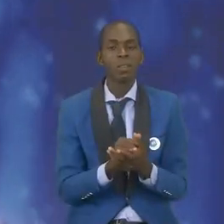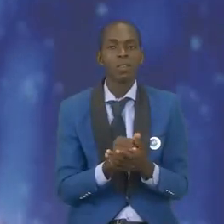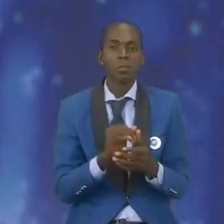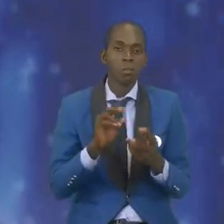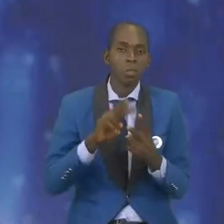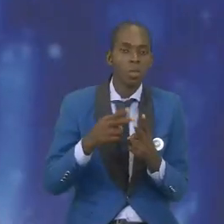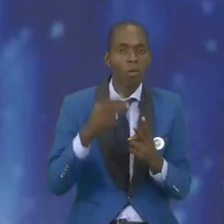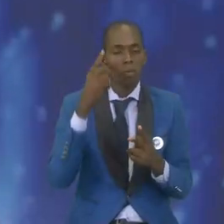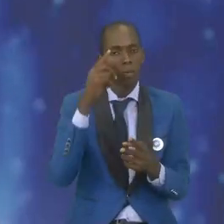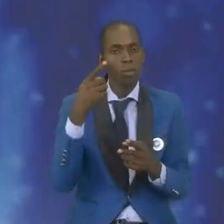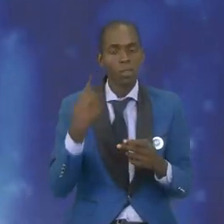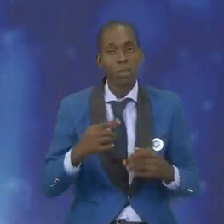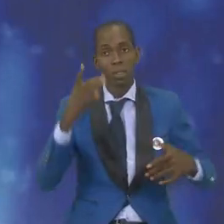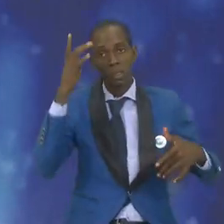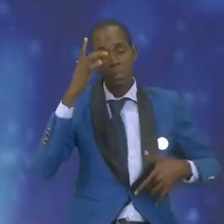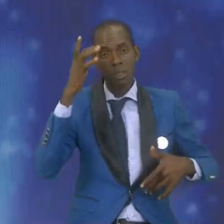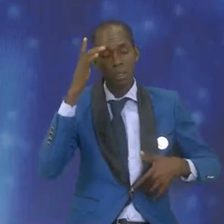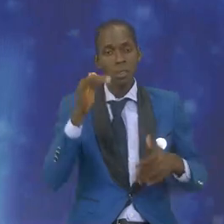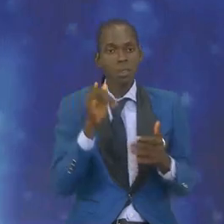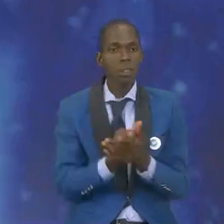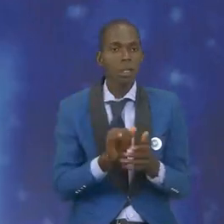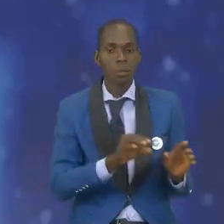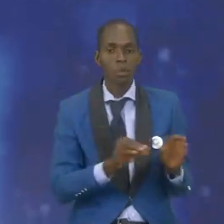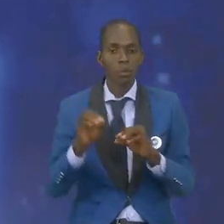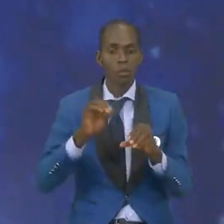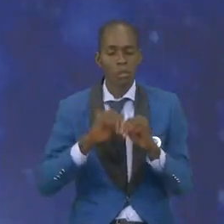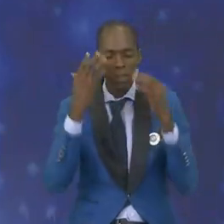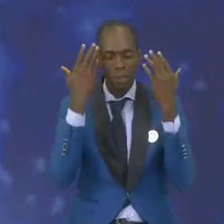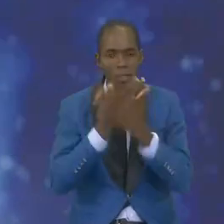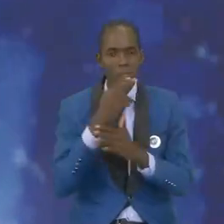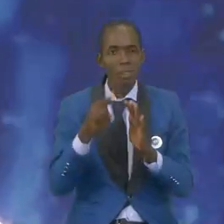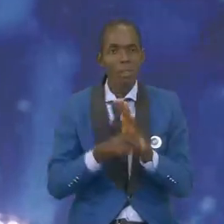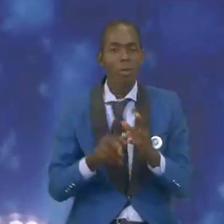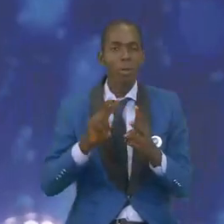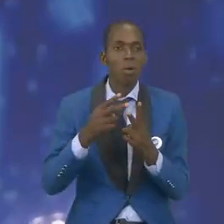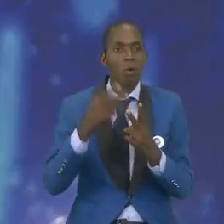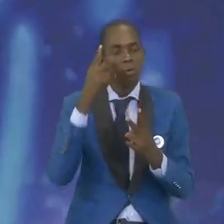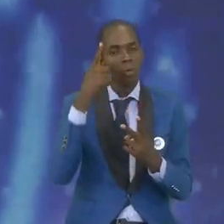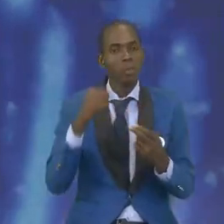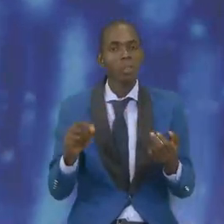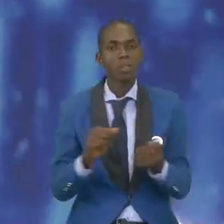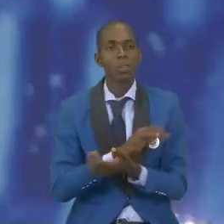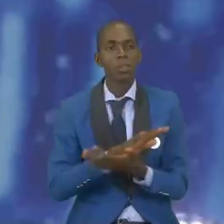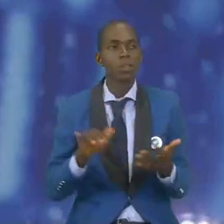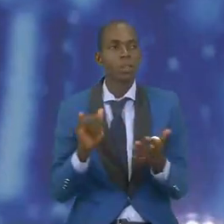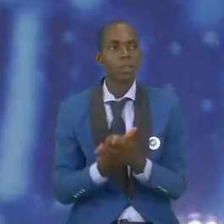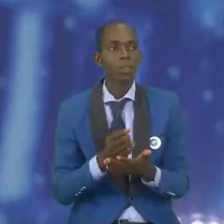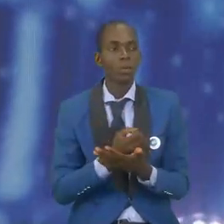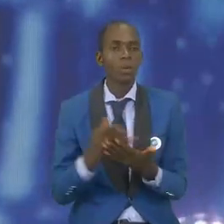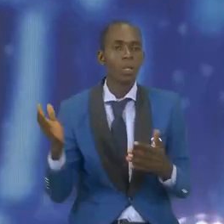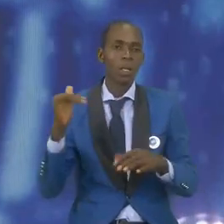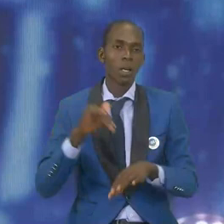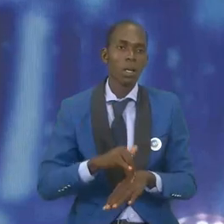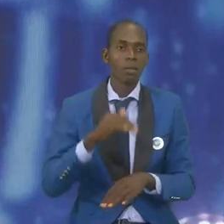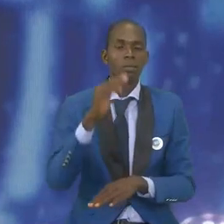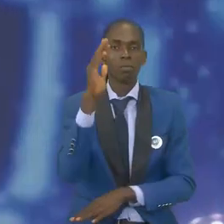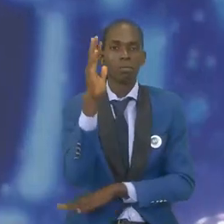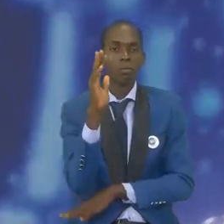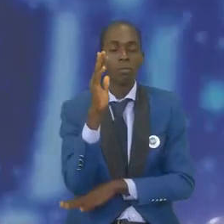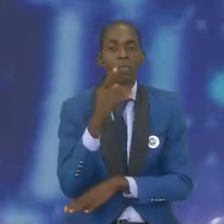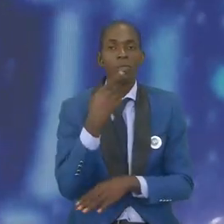Verset 6, il nous dit, ni la peste qui marche dans les ténèbres, ni la contagion qui frappe